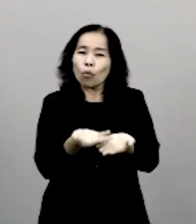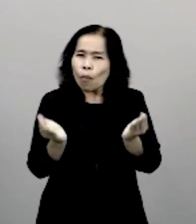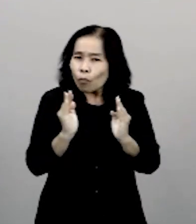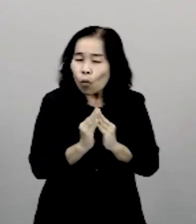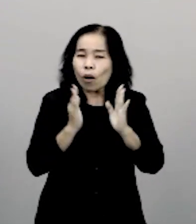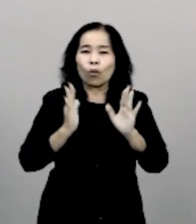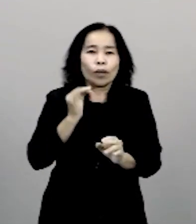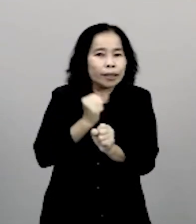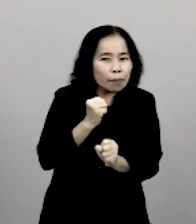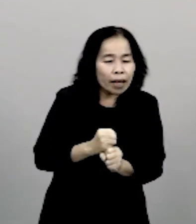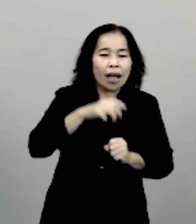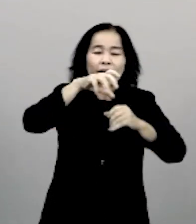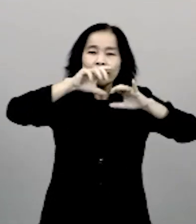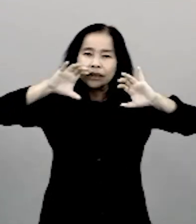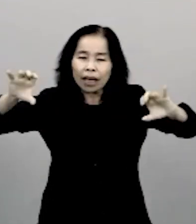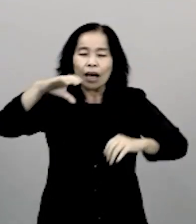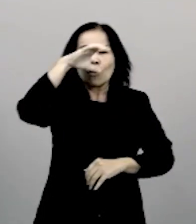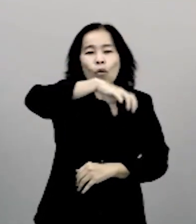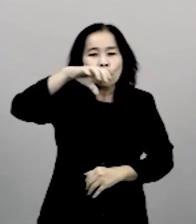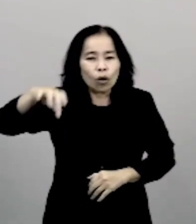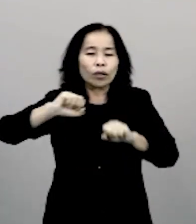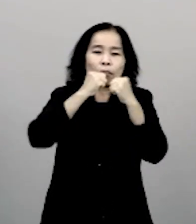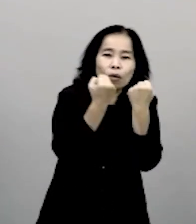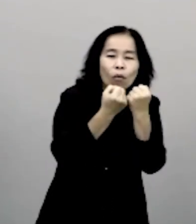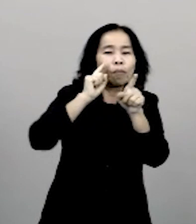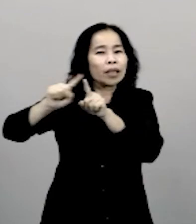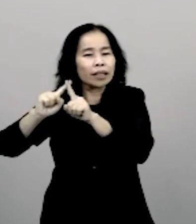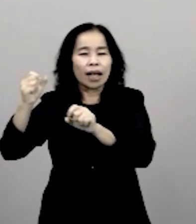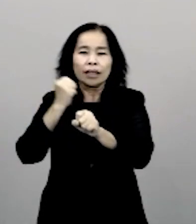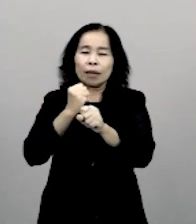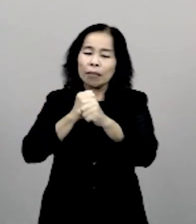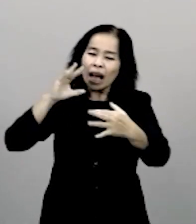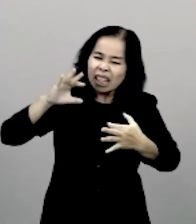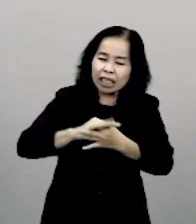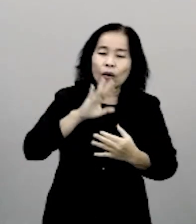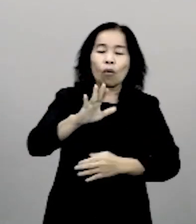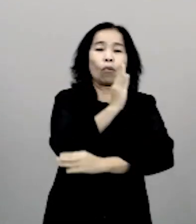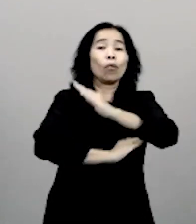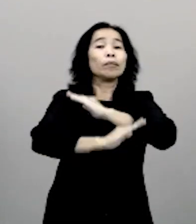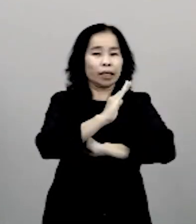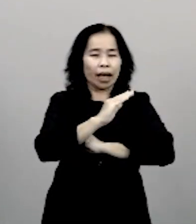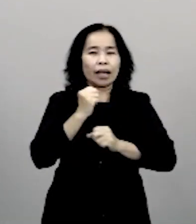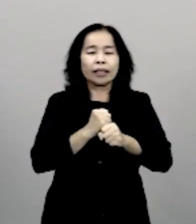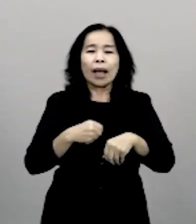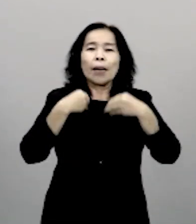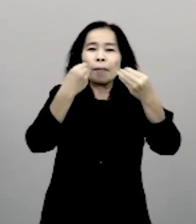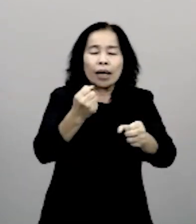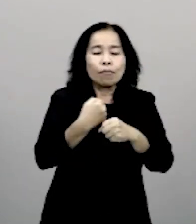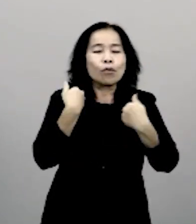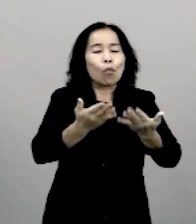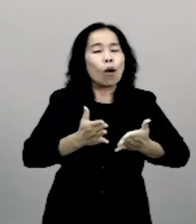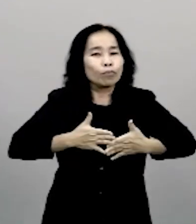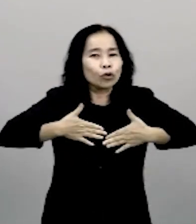ครอบครัวตลอดจนเจ้าหน้าที่หน่วยงานองค์การที่เกี่ยวข้องกับการพัฒนาคุณภาพชีวิตคนพิการ